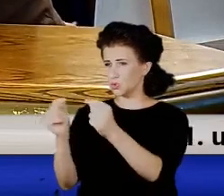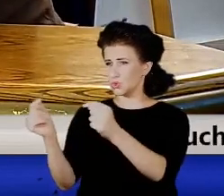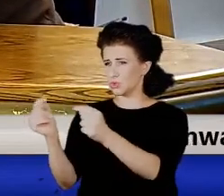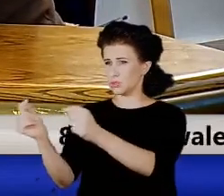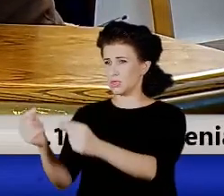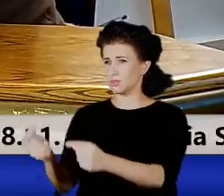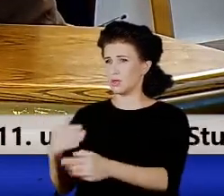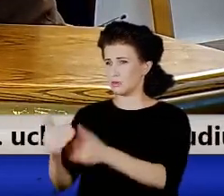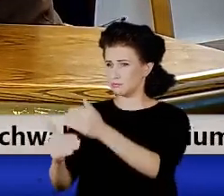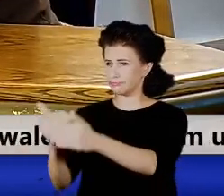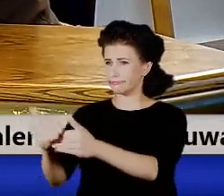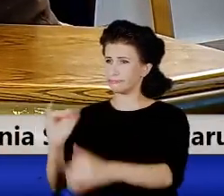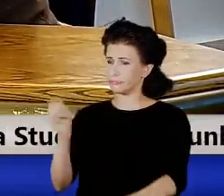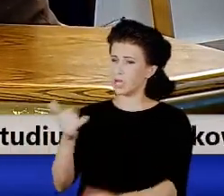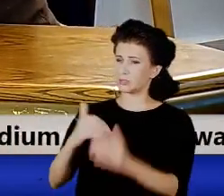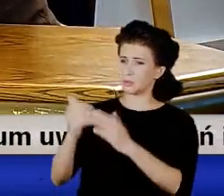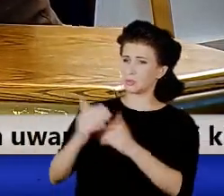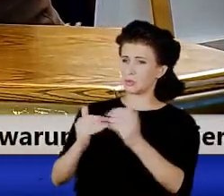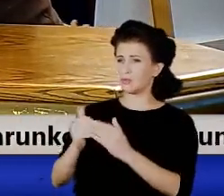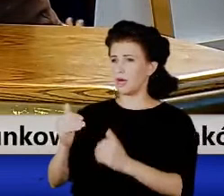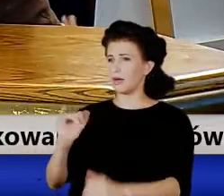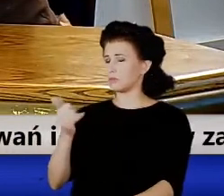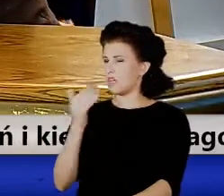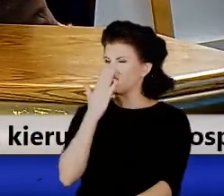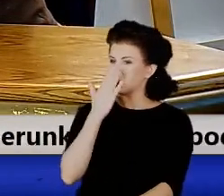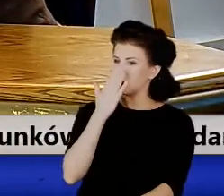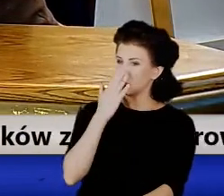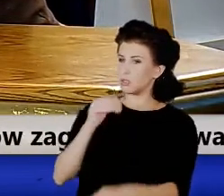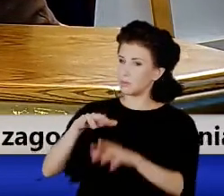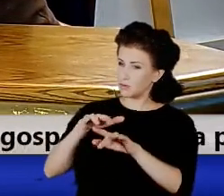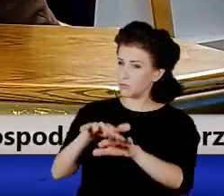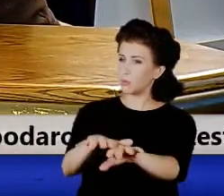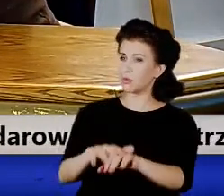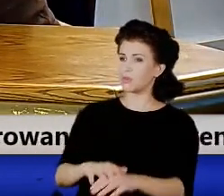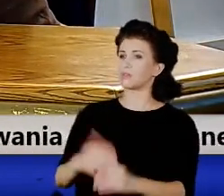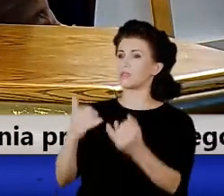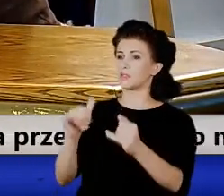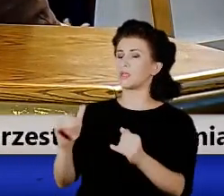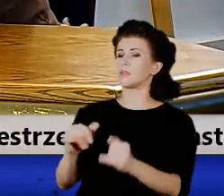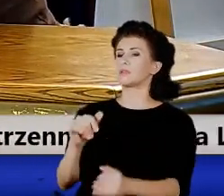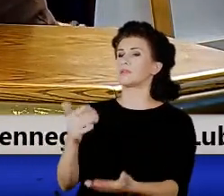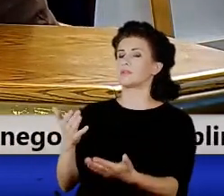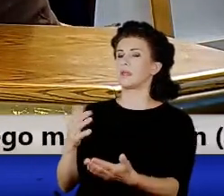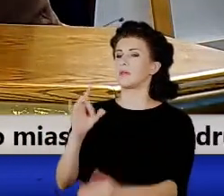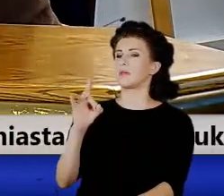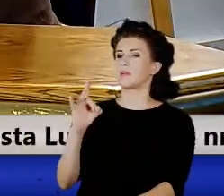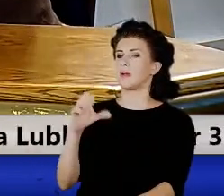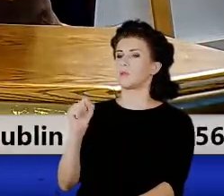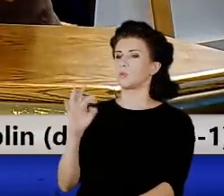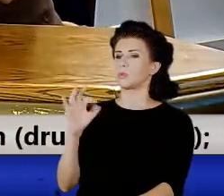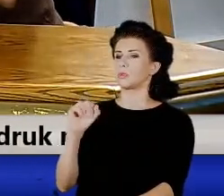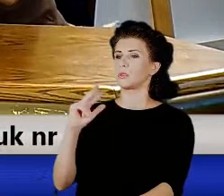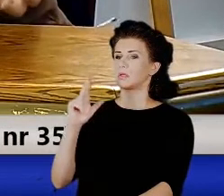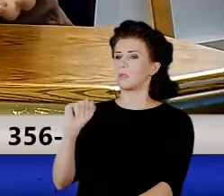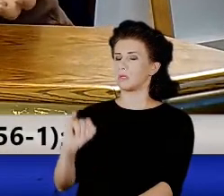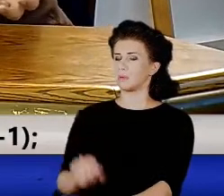aspektem takim, gdzie, jak ta zabudowa, jak ta ingerencja może wpłynąć na te gatunki. Tak? Naprawdę warto